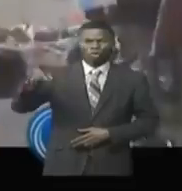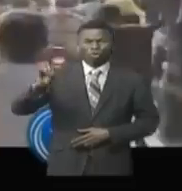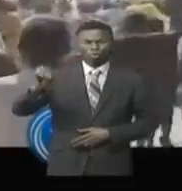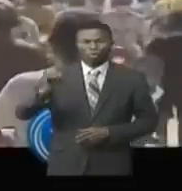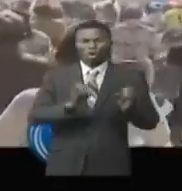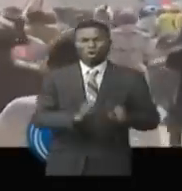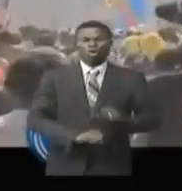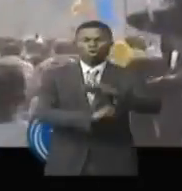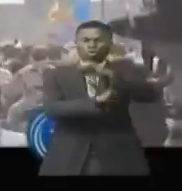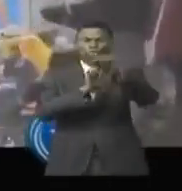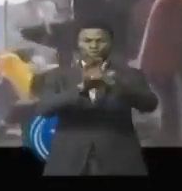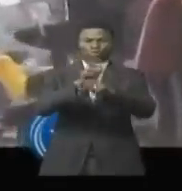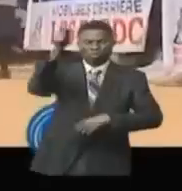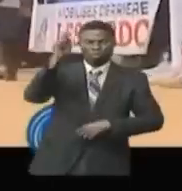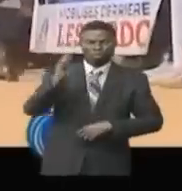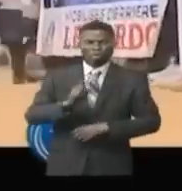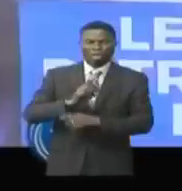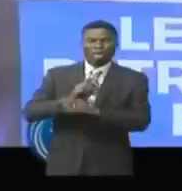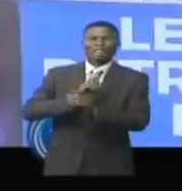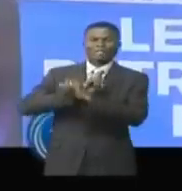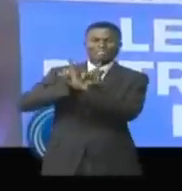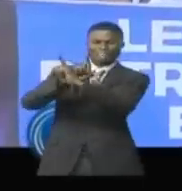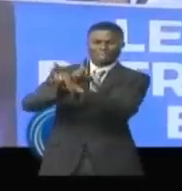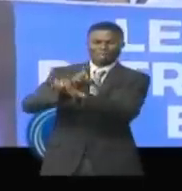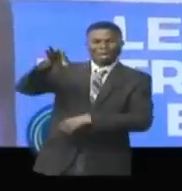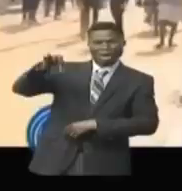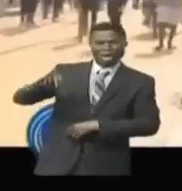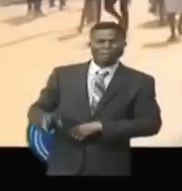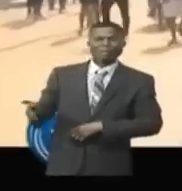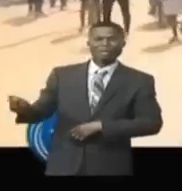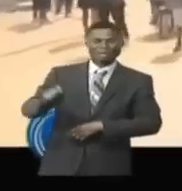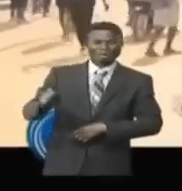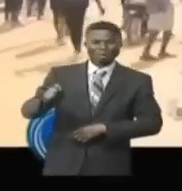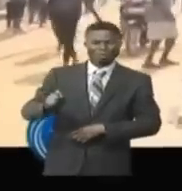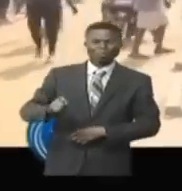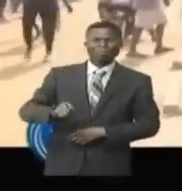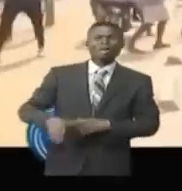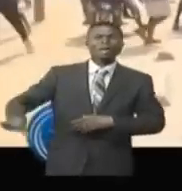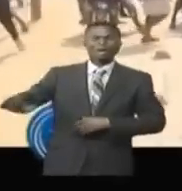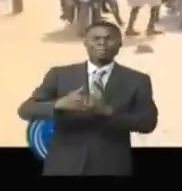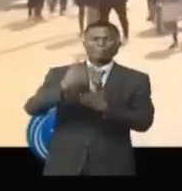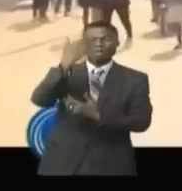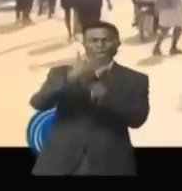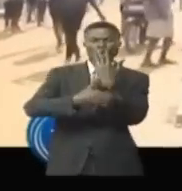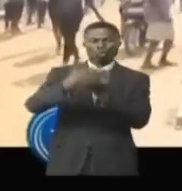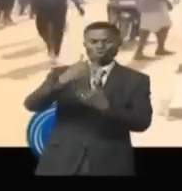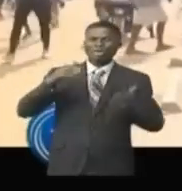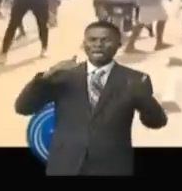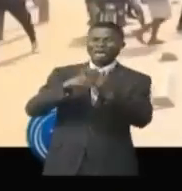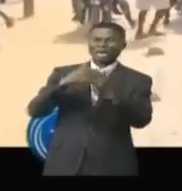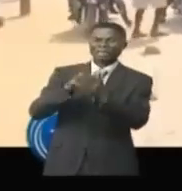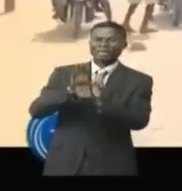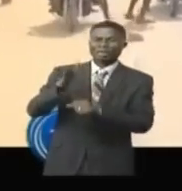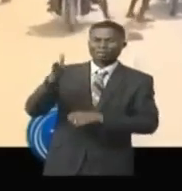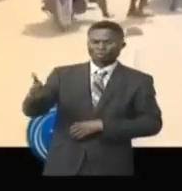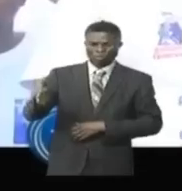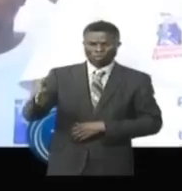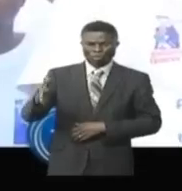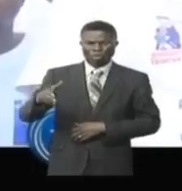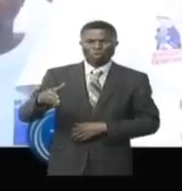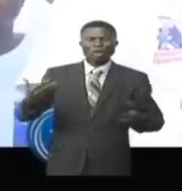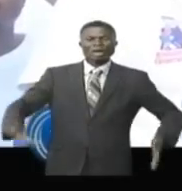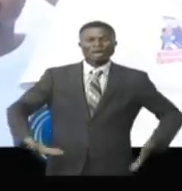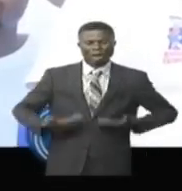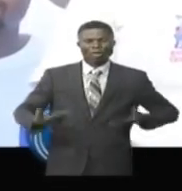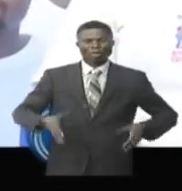engagé au front pour défendre l'intégrité territoriale aujourd'hui menacée par le Rwanda. Il y avait de la joie auprès de la population de